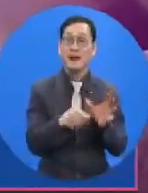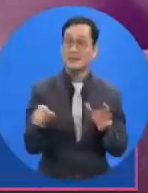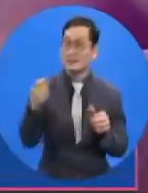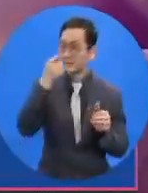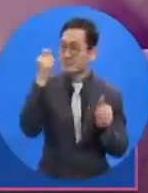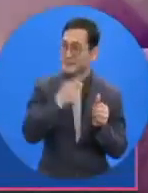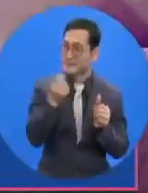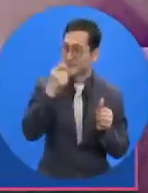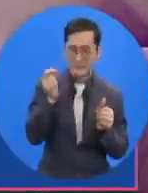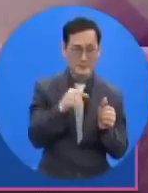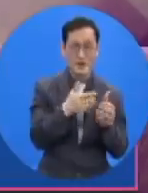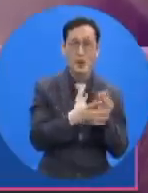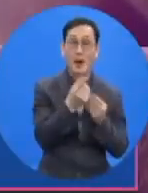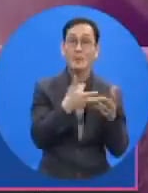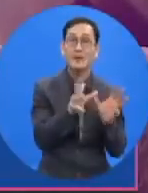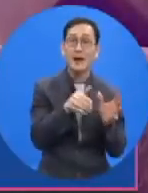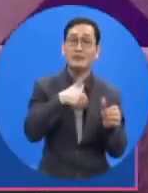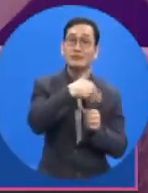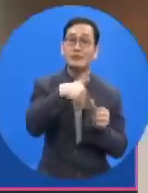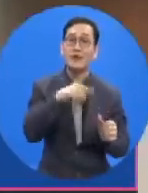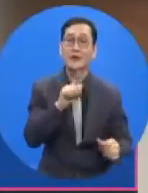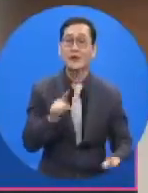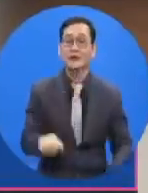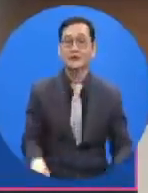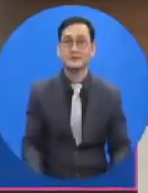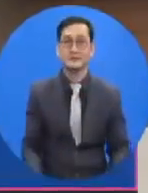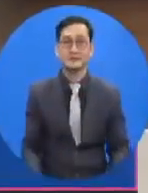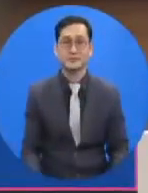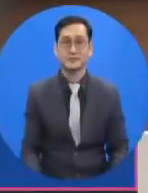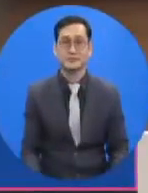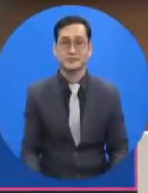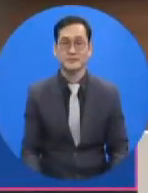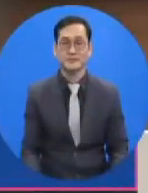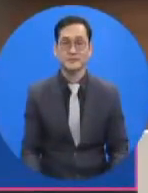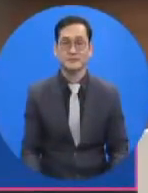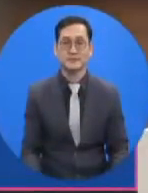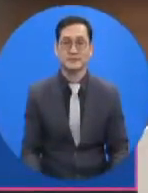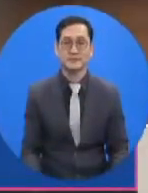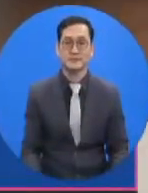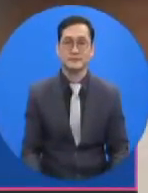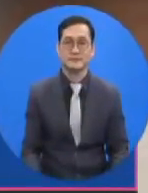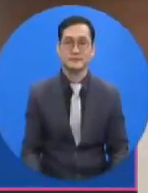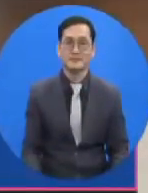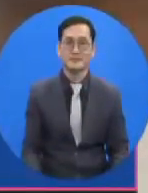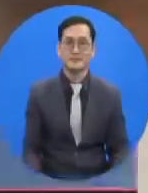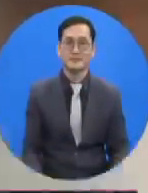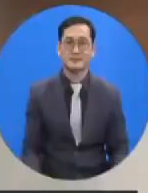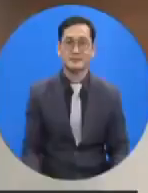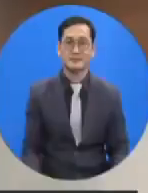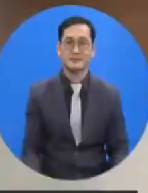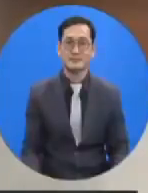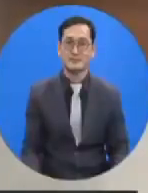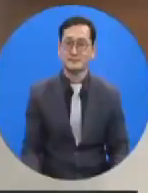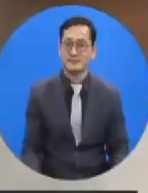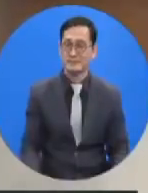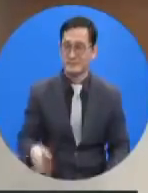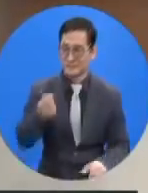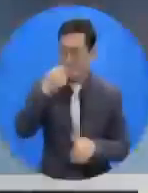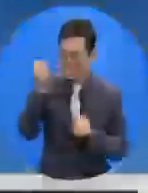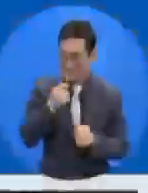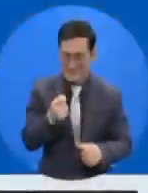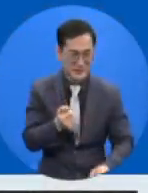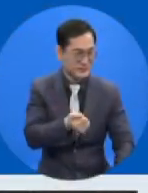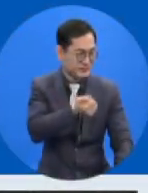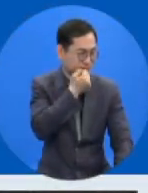어떤가요? 지금 뭐 이민선 대변인이 얘기했듯이 완전히 실소를 금치 못하고 그러니까 반사해버리고 끝난 거죠. 그런데 네. 예.